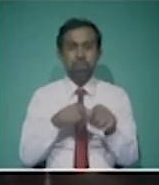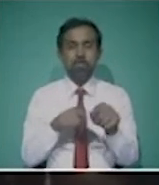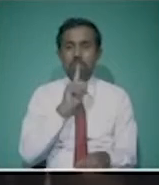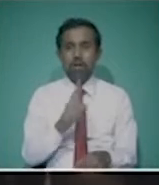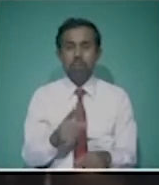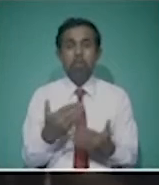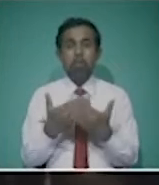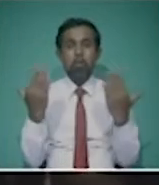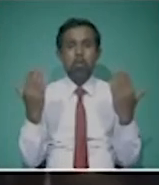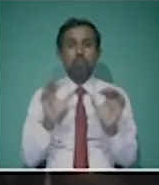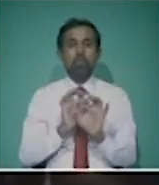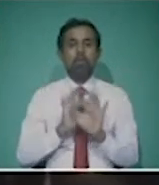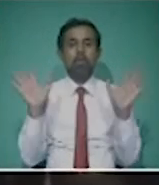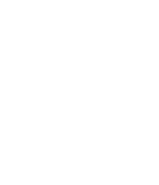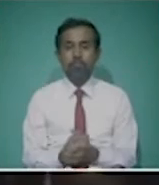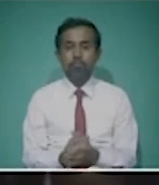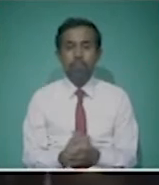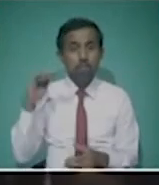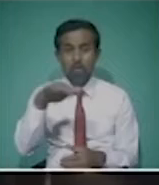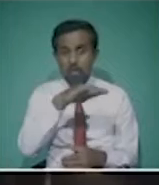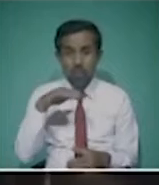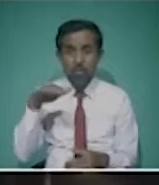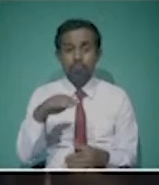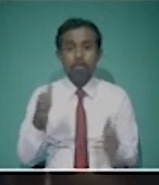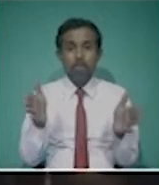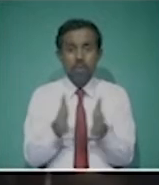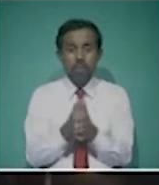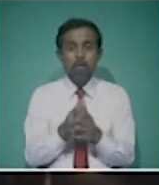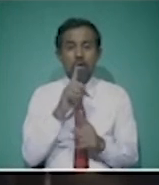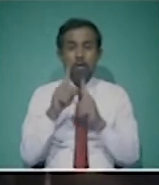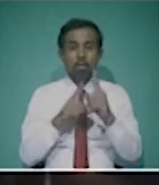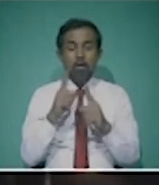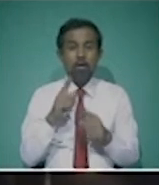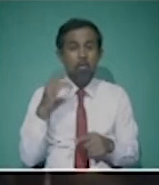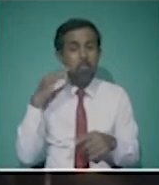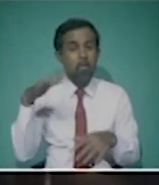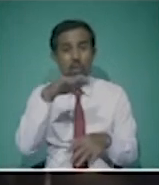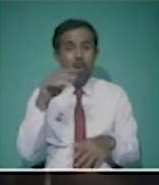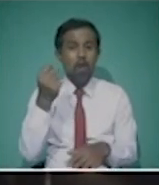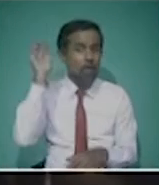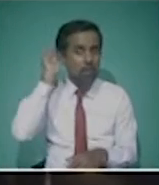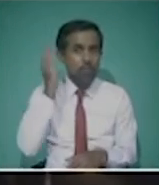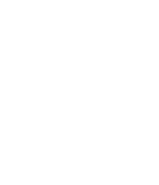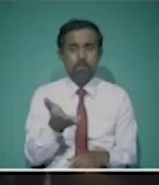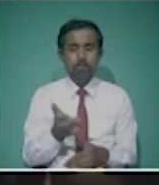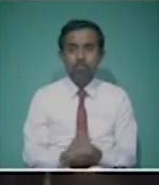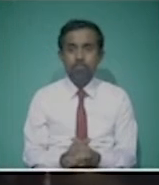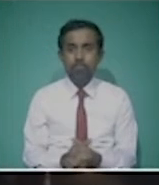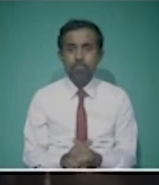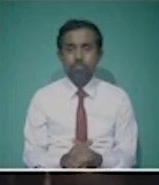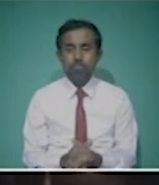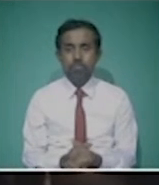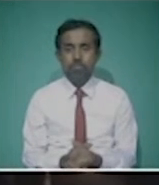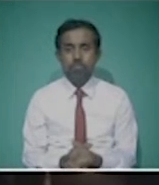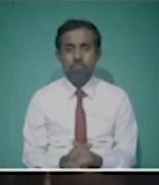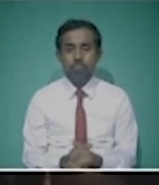மனங்களை புரியுங்கள், மக்களிடம் என்ன இருக்கிறது என்று பாருங்கள். இன்று நீங்கள் பொருட்களுடைய விலைகளை குறைப்பதாக சில செய்திகள் வருகின்றன, ஆனால் மலையகத்தில்